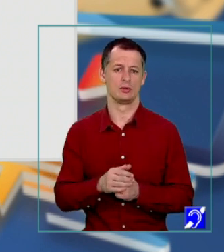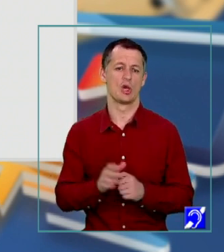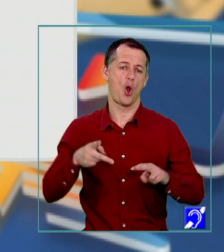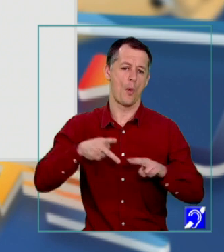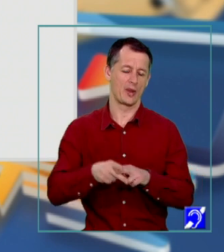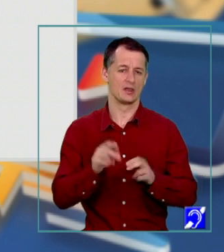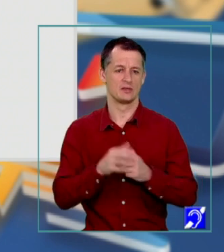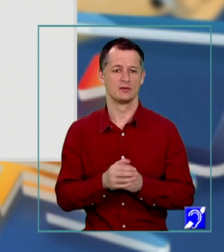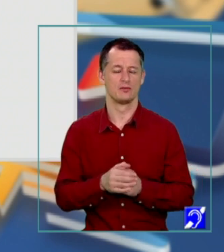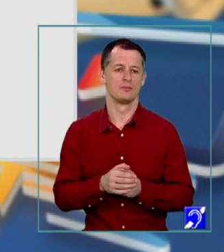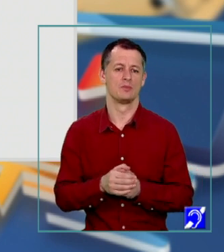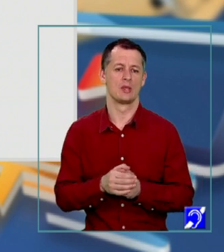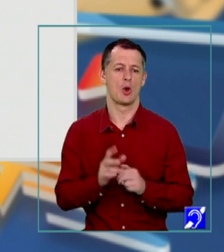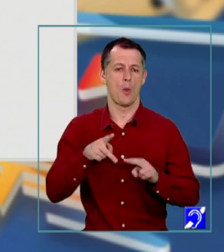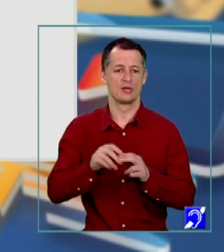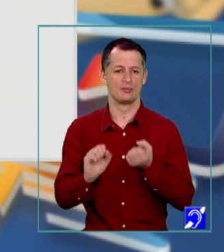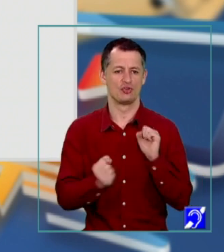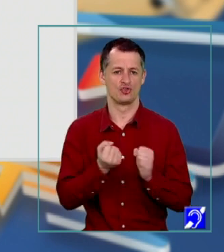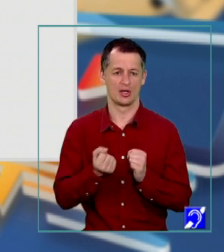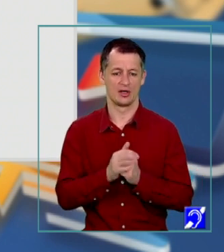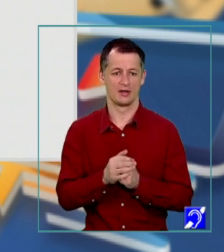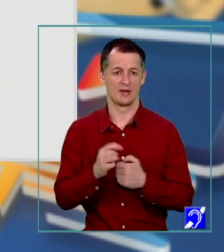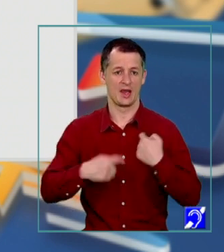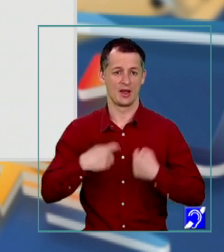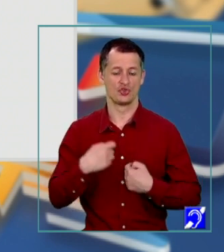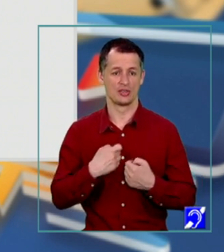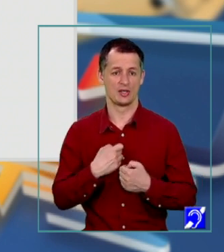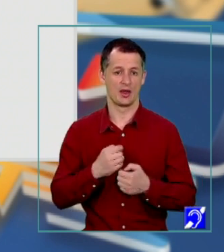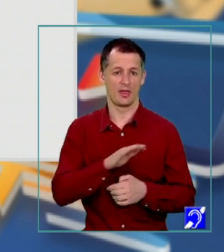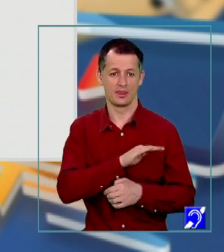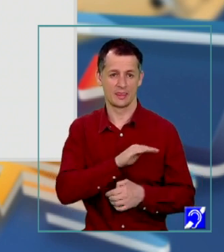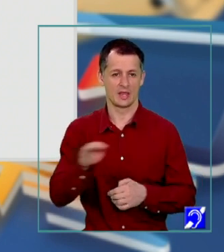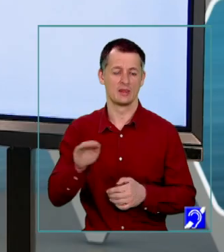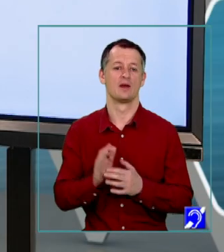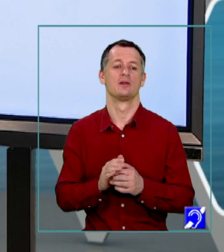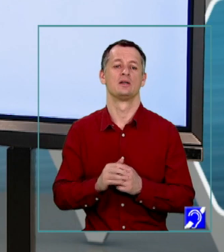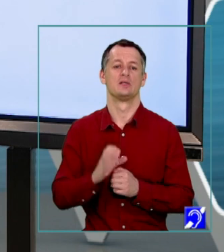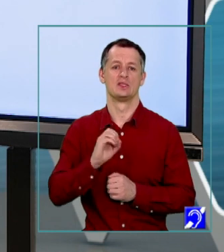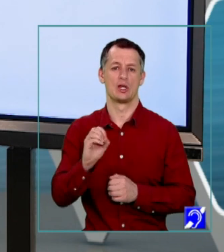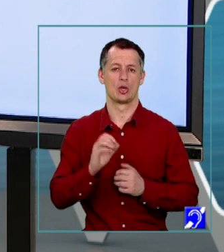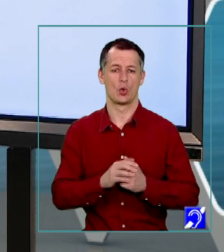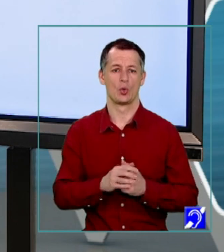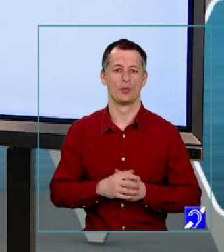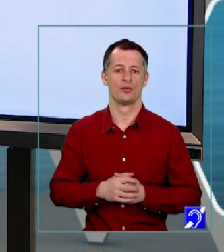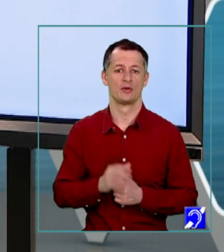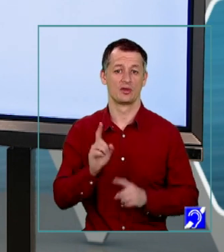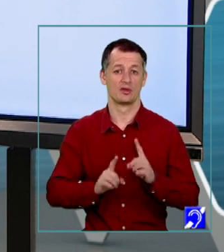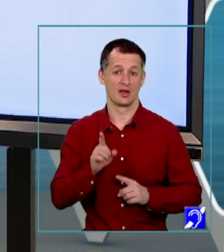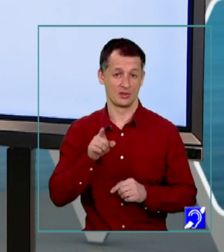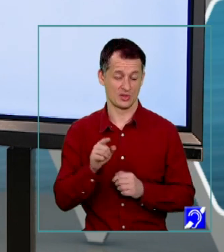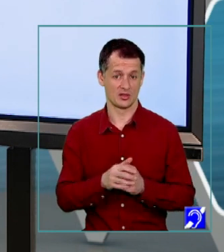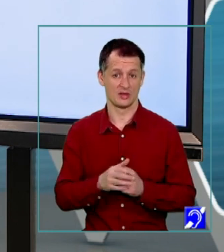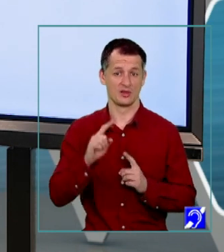teoretic, mișcarea, energia tinde către 0 și atunci, dacă acest termen este